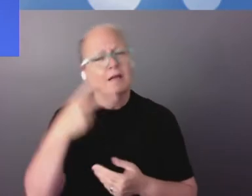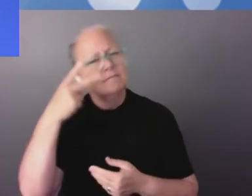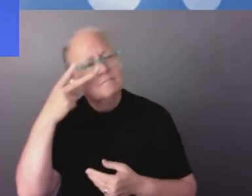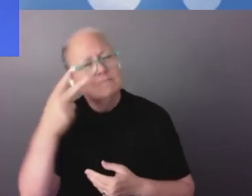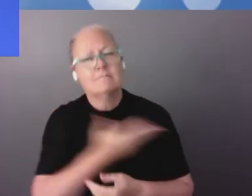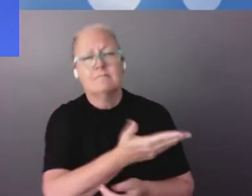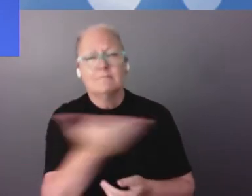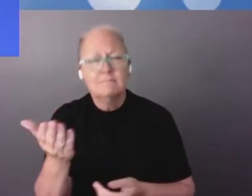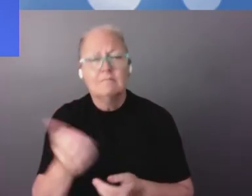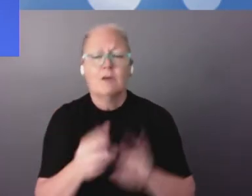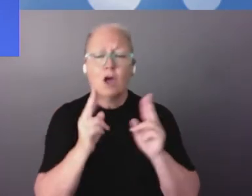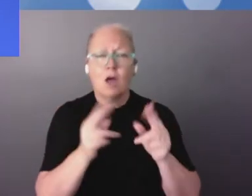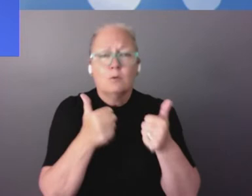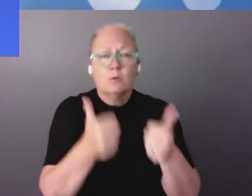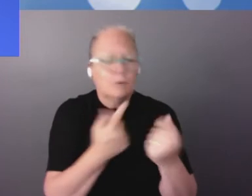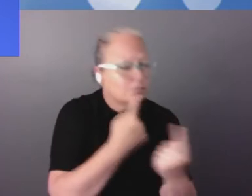مثمرة